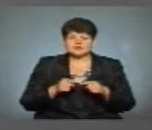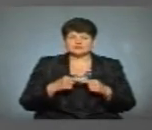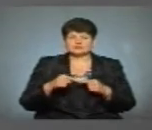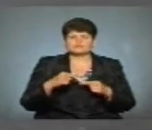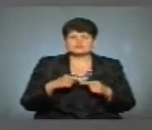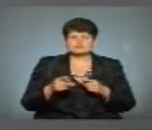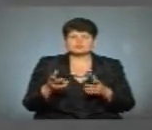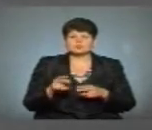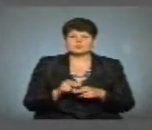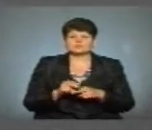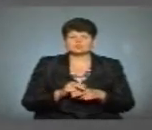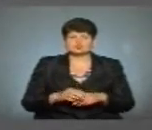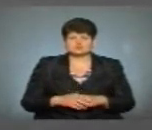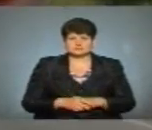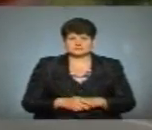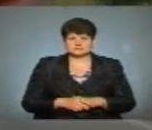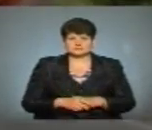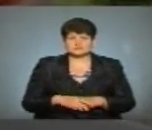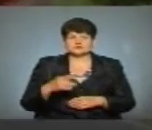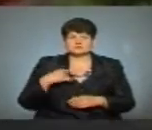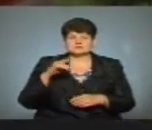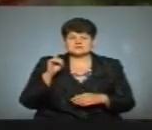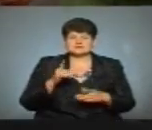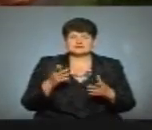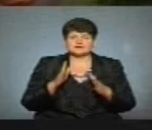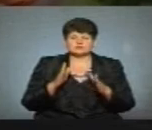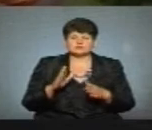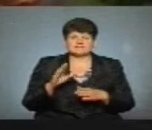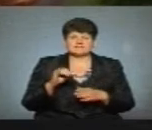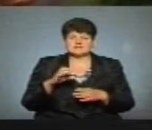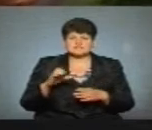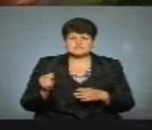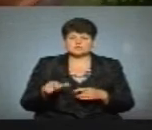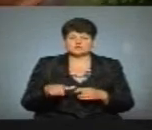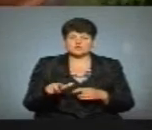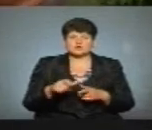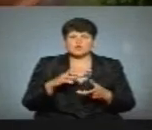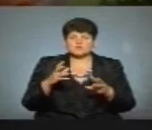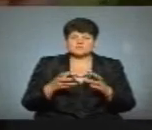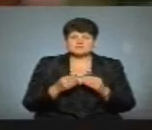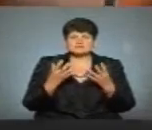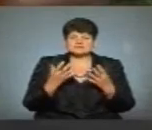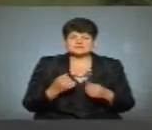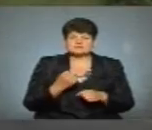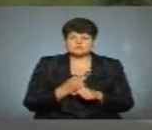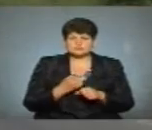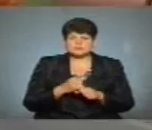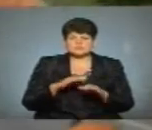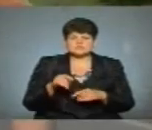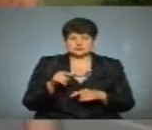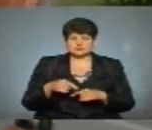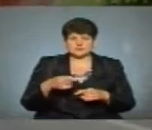яку ремонтують. Щоб знати, де буде віз дороги, щоб знати, які об'єми за день зроблено. Після того, як ми пройдемо,